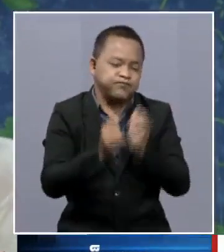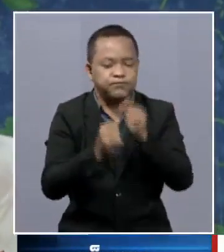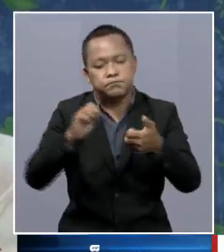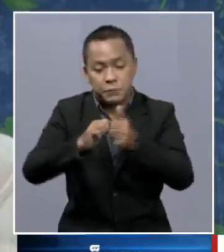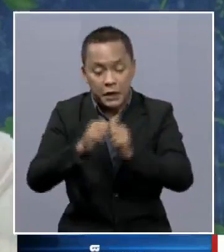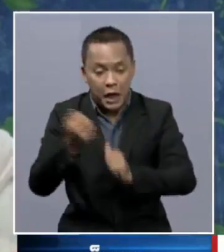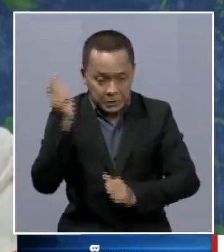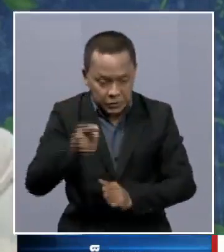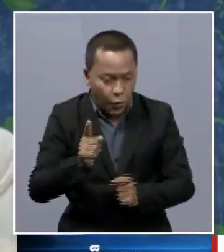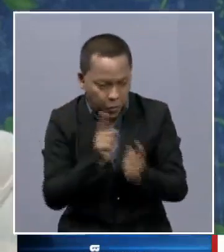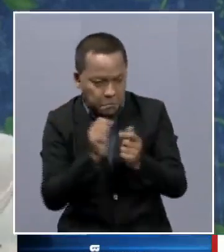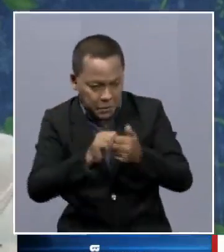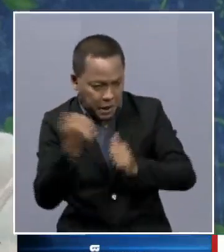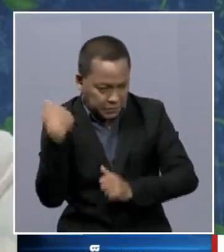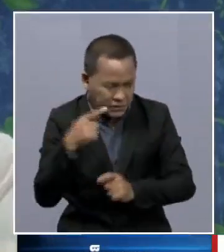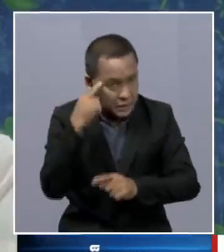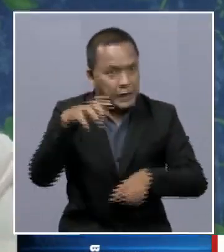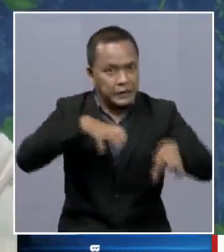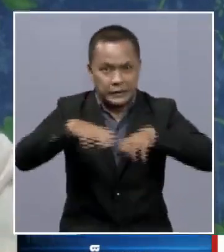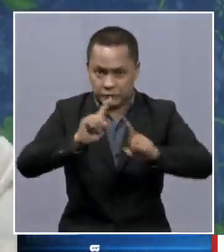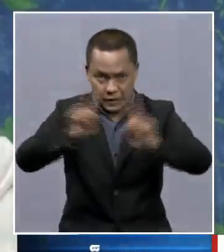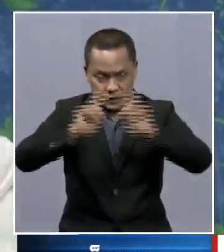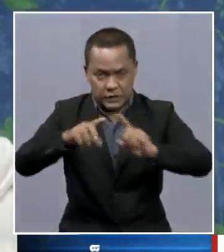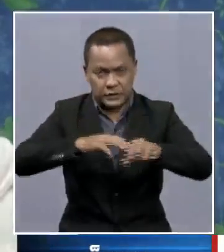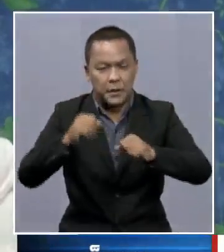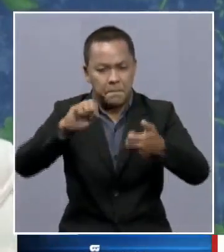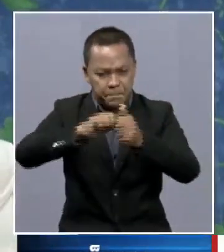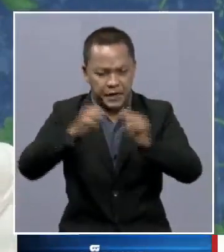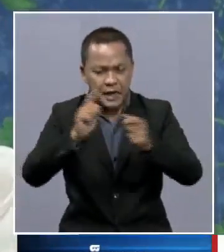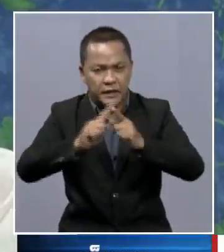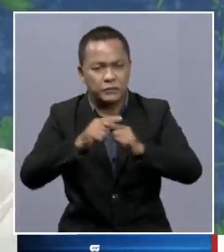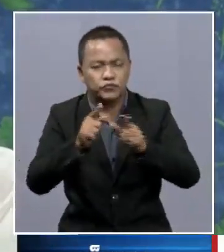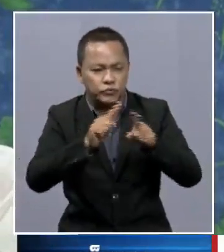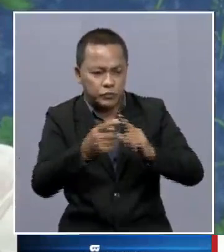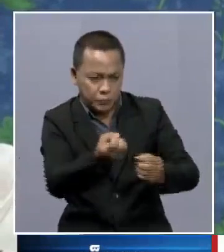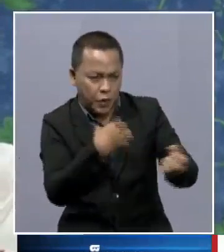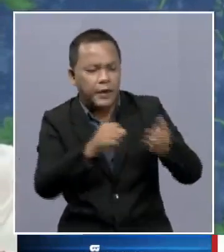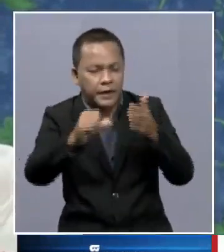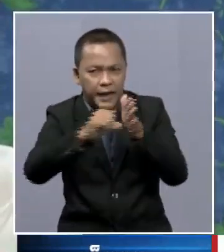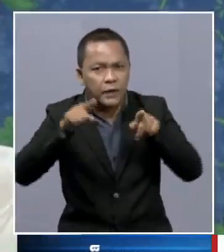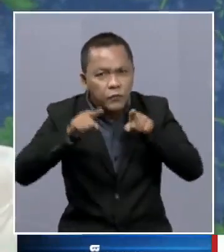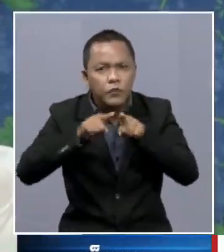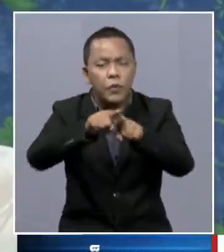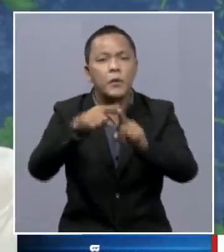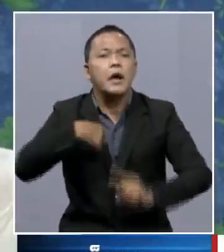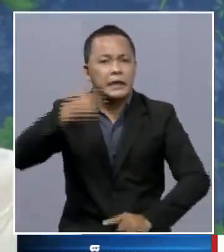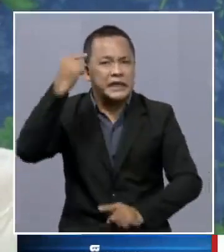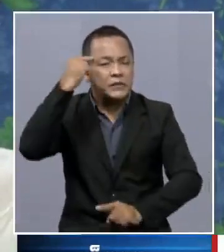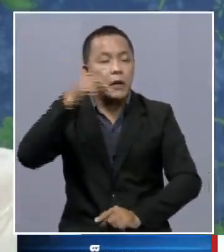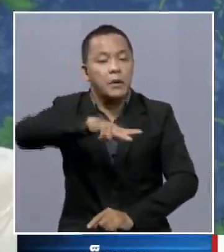ปัหาจริงสีุสนุกอ